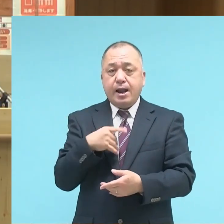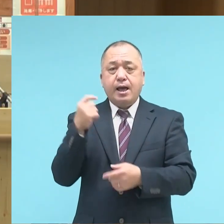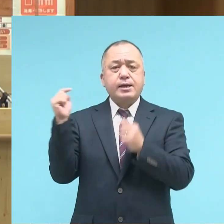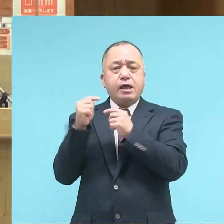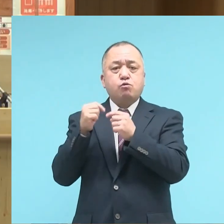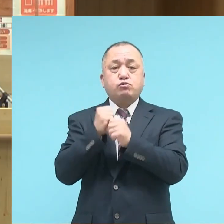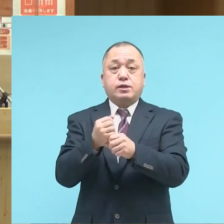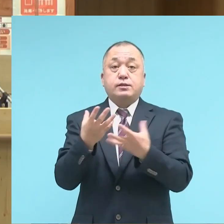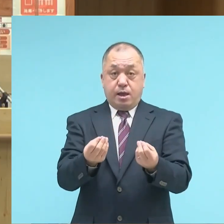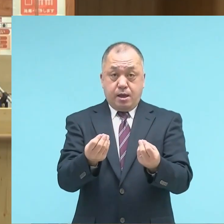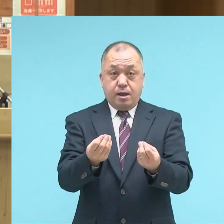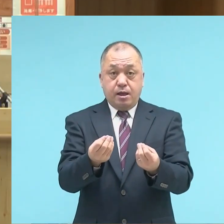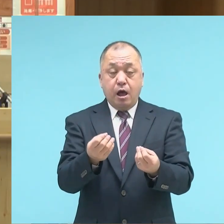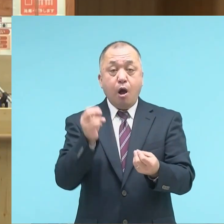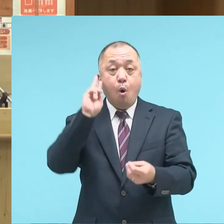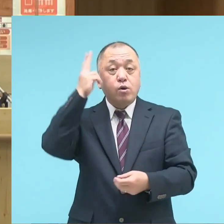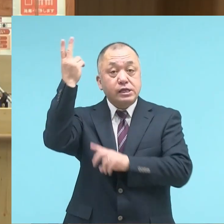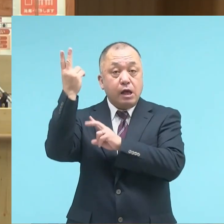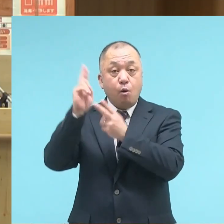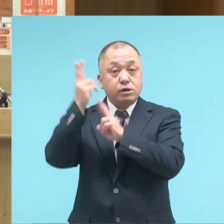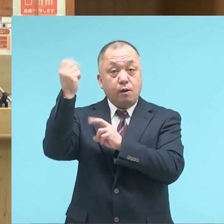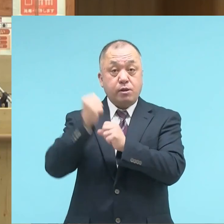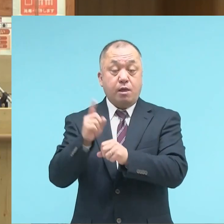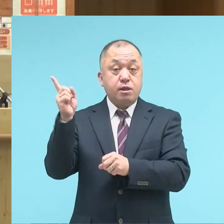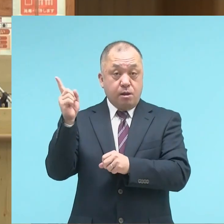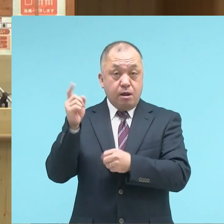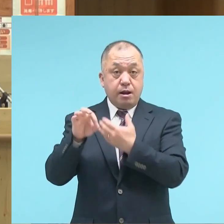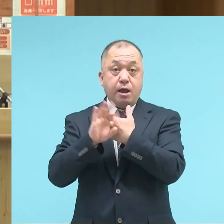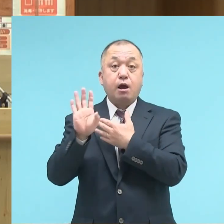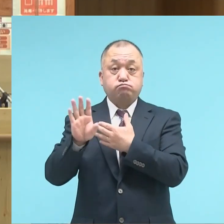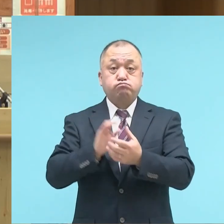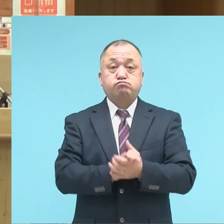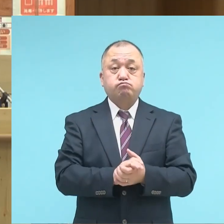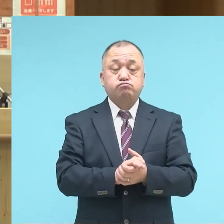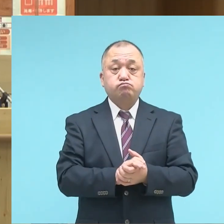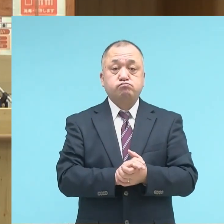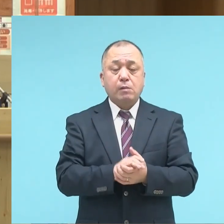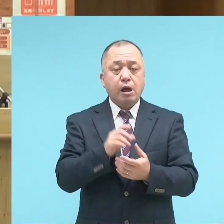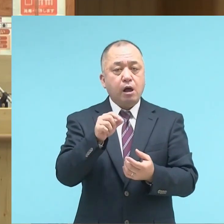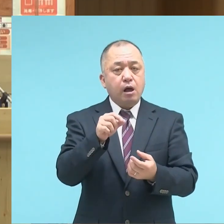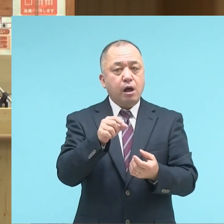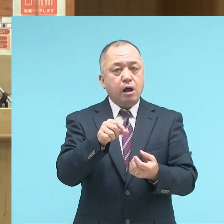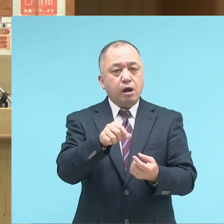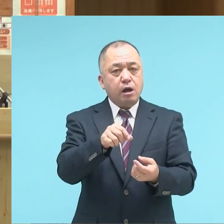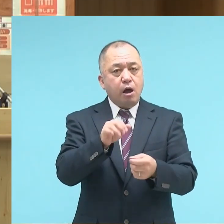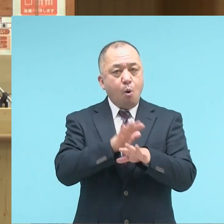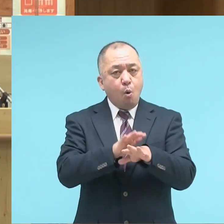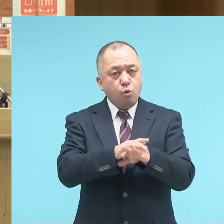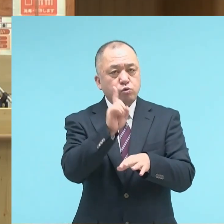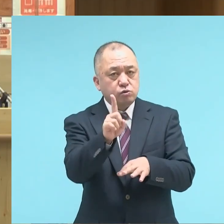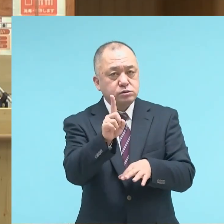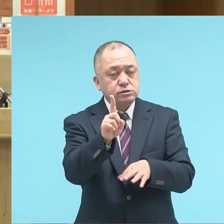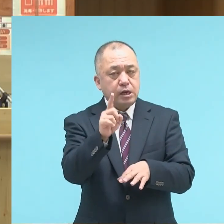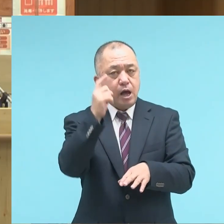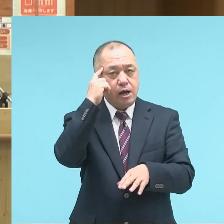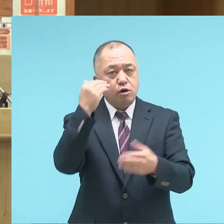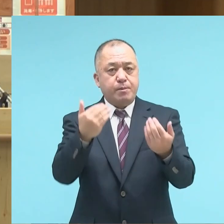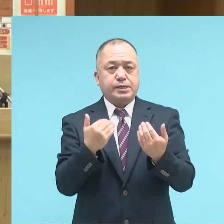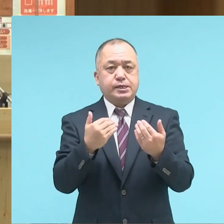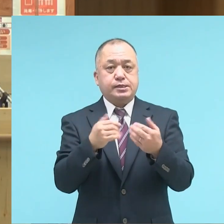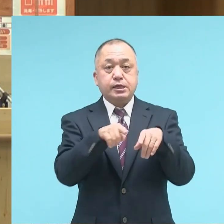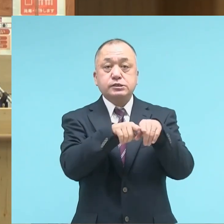でそういう事例ありましたから、これは選択肢の一つとして考えるべきなんじゃないかということで指示出し、